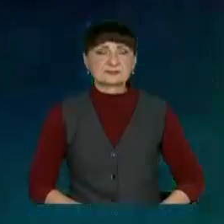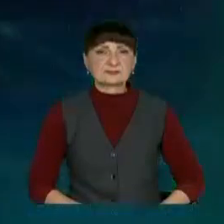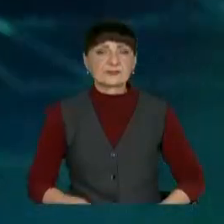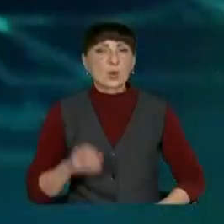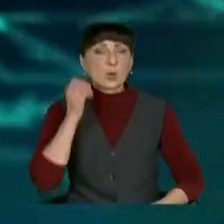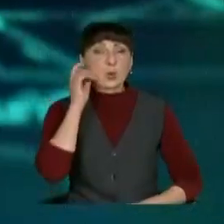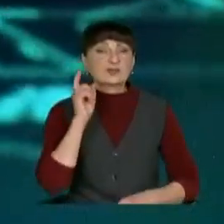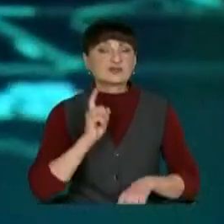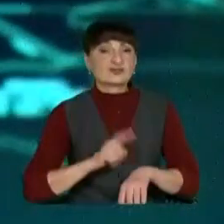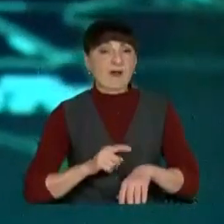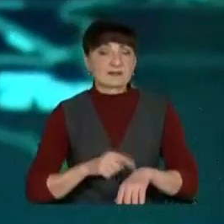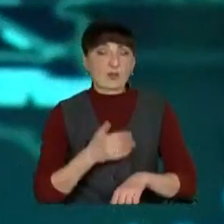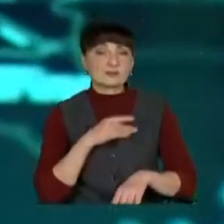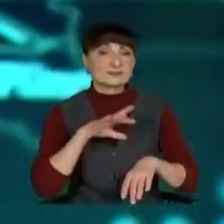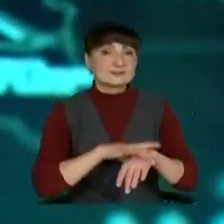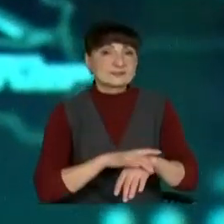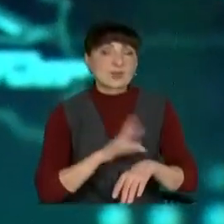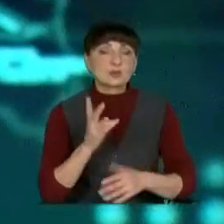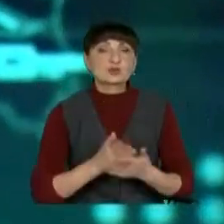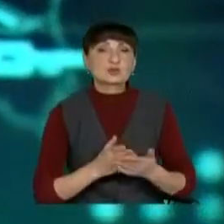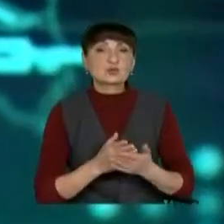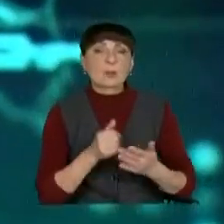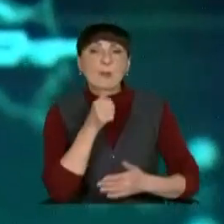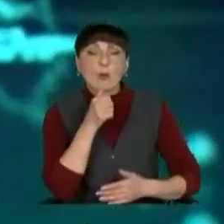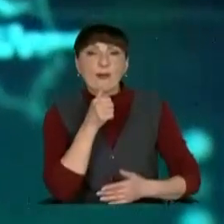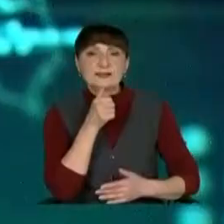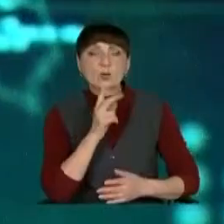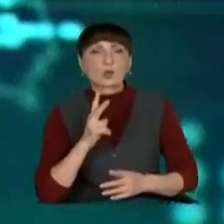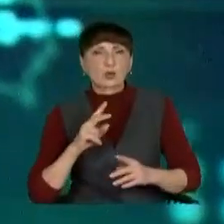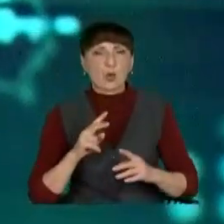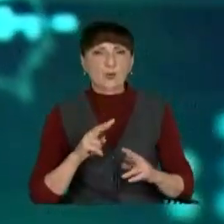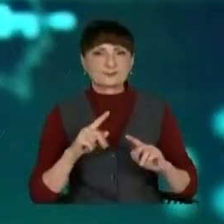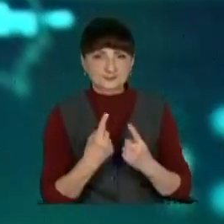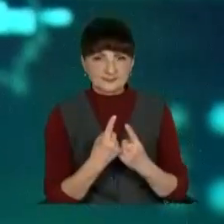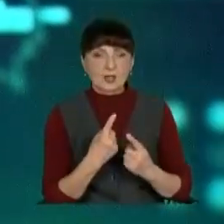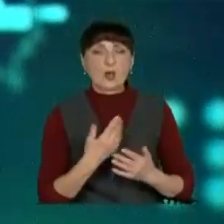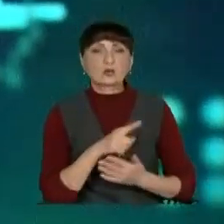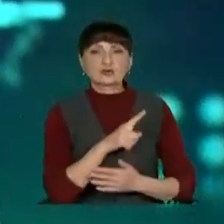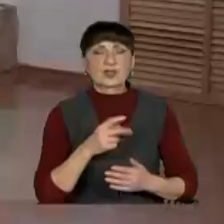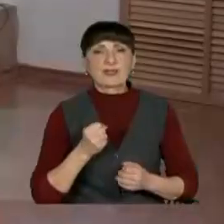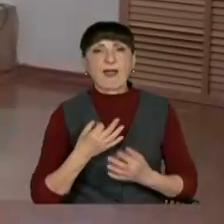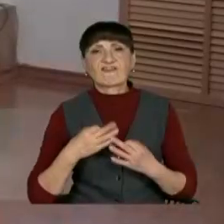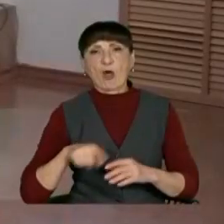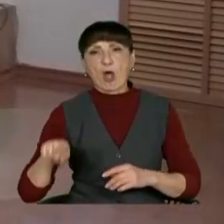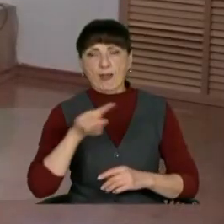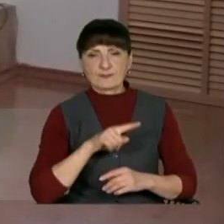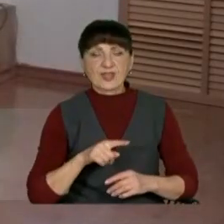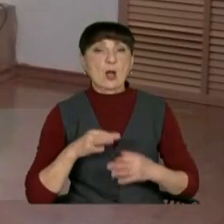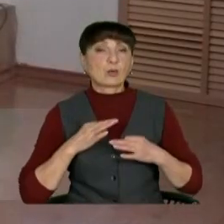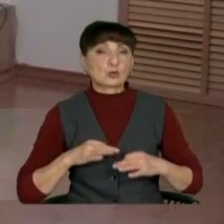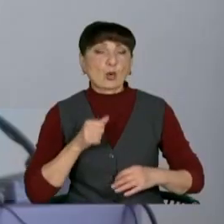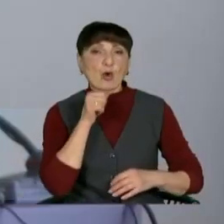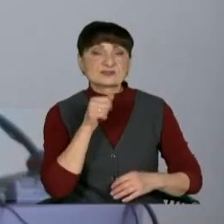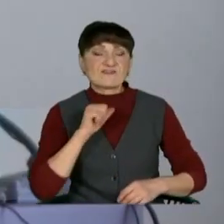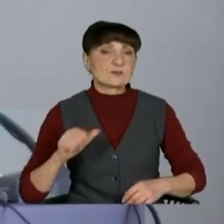Умные часы хотят надеть на подотчетных службы пробации. Речь идет об осужденных, отбывающих наказание на воле. Прокуратура Кустаная